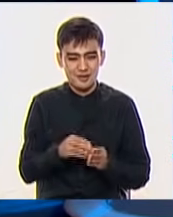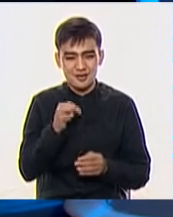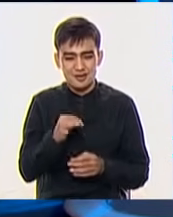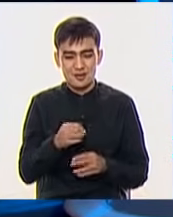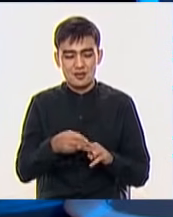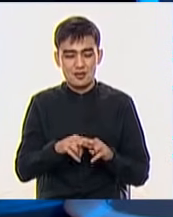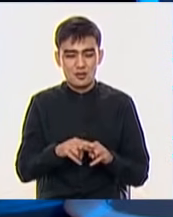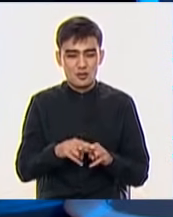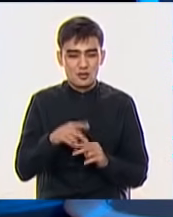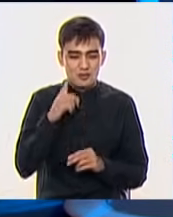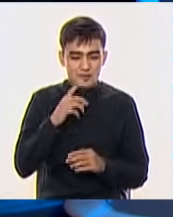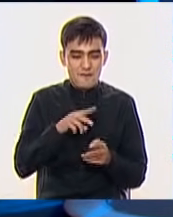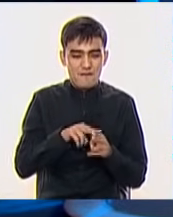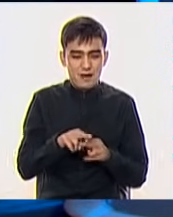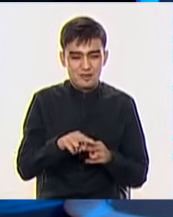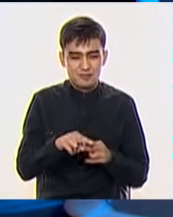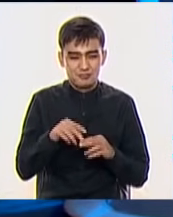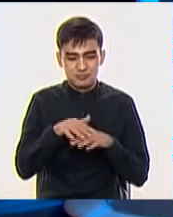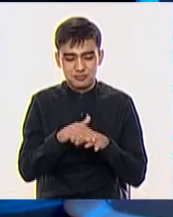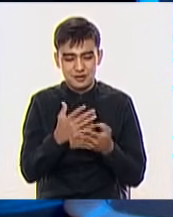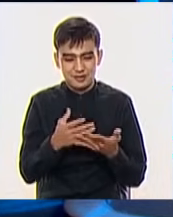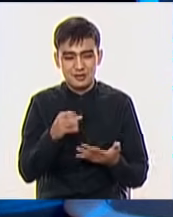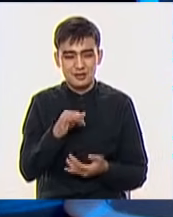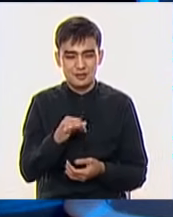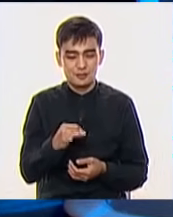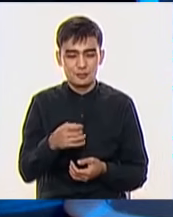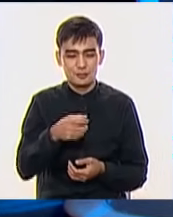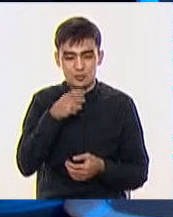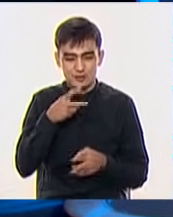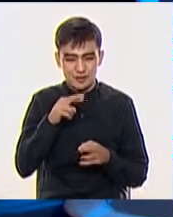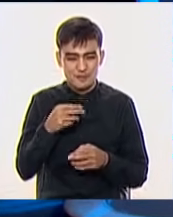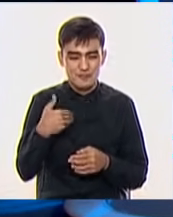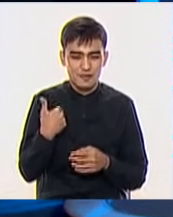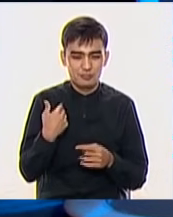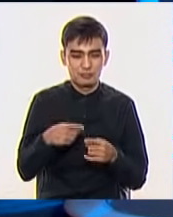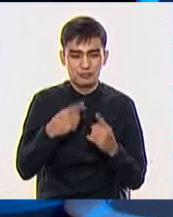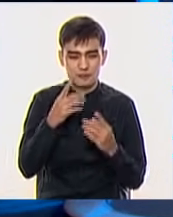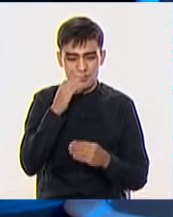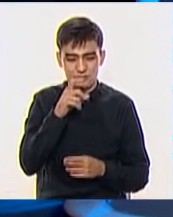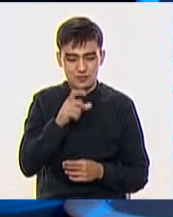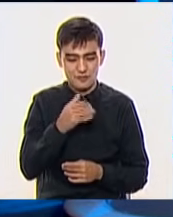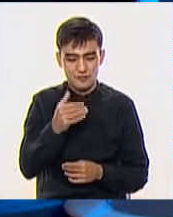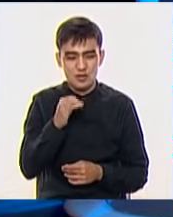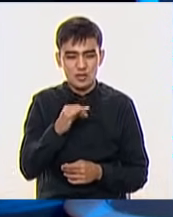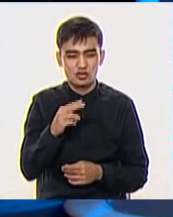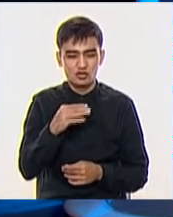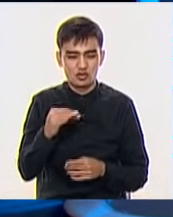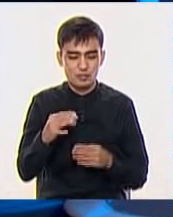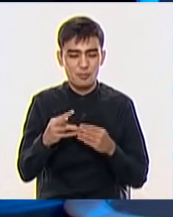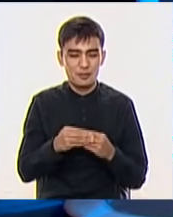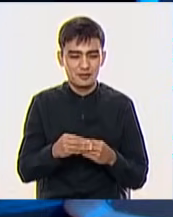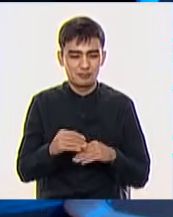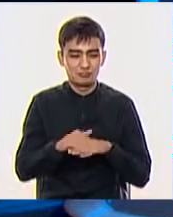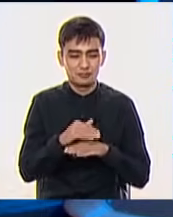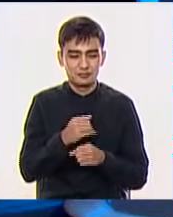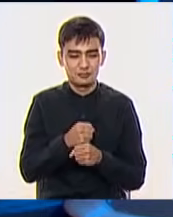которая благоприятно влияет на структуру молекул. Ее употребление способно повысить иммунитет человека. Трипл G. Сделаем